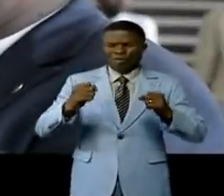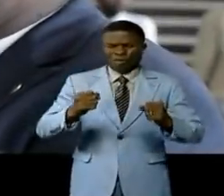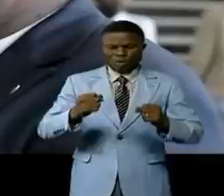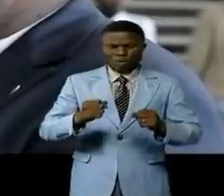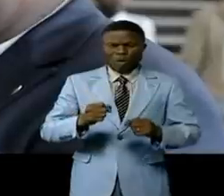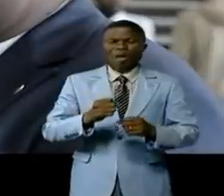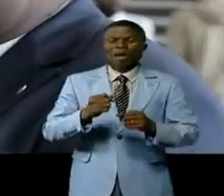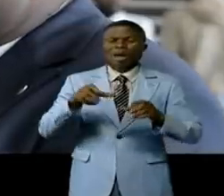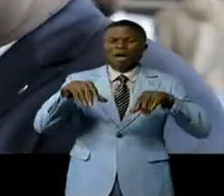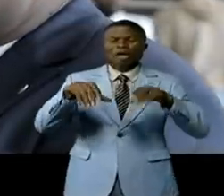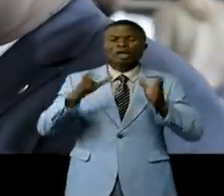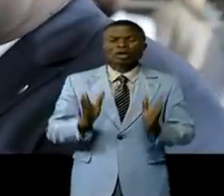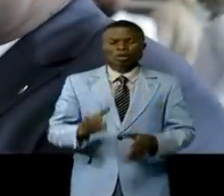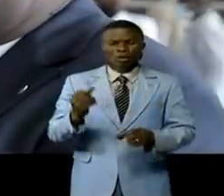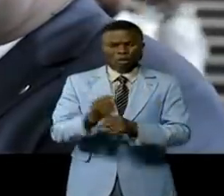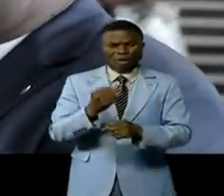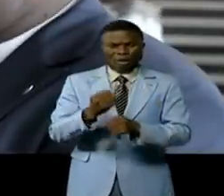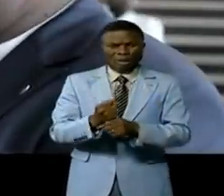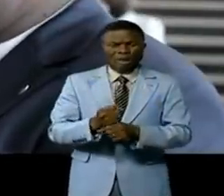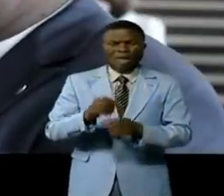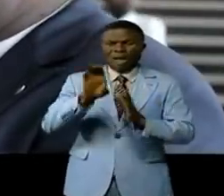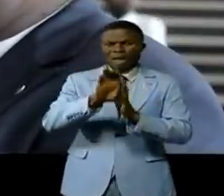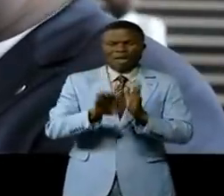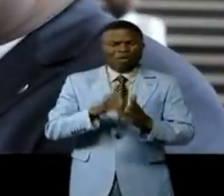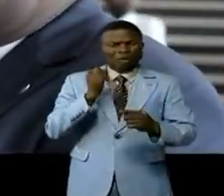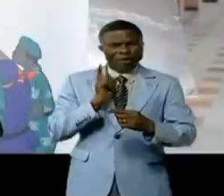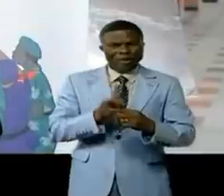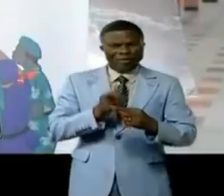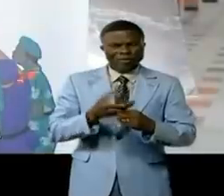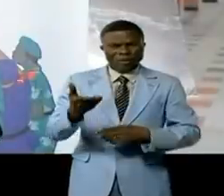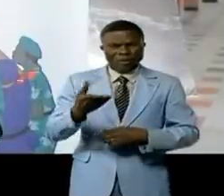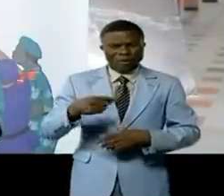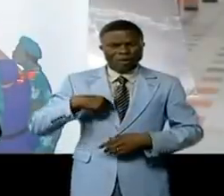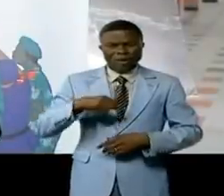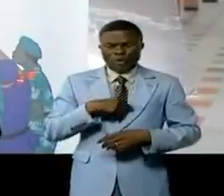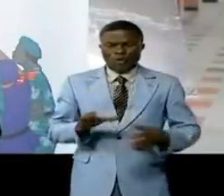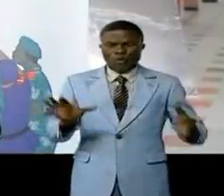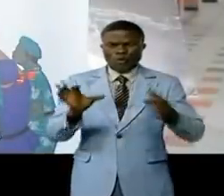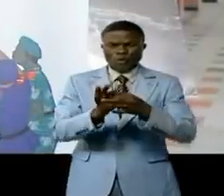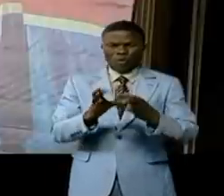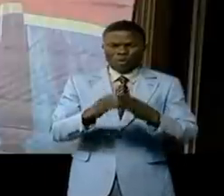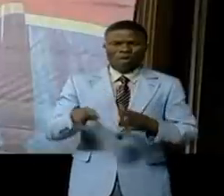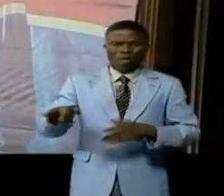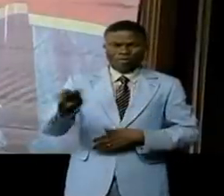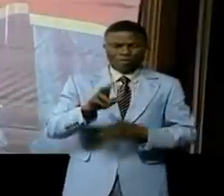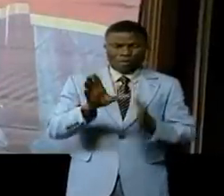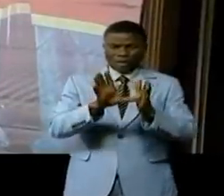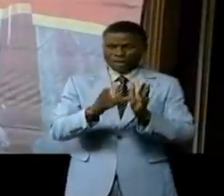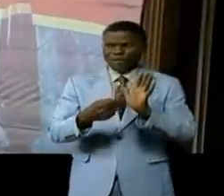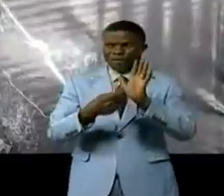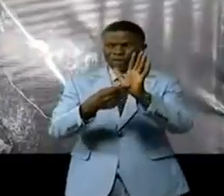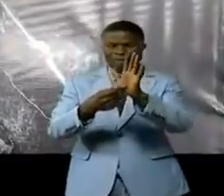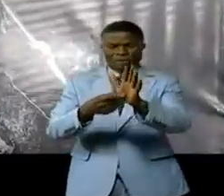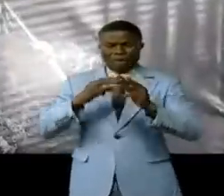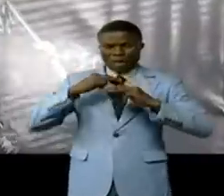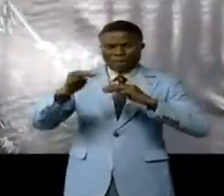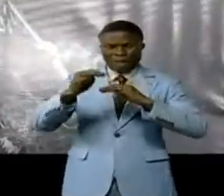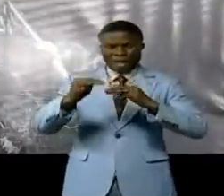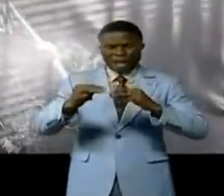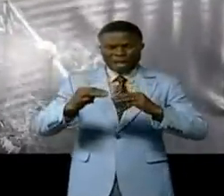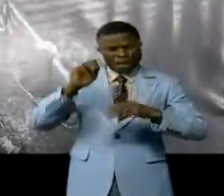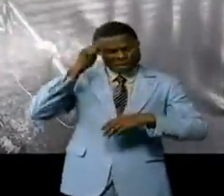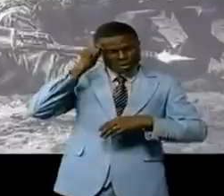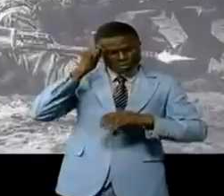des patriotes, des gens qui travaillent dans des conditions très difficiles. Nous sommes de cœur avec vous. Deux images et messages qui doivent rappeler à la